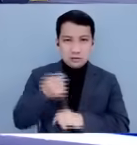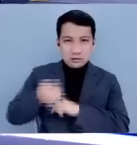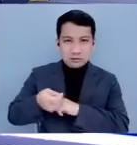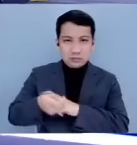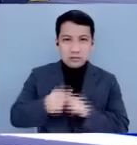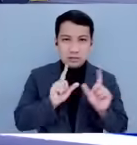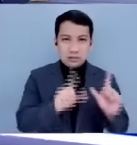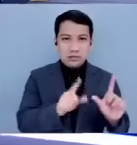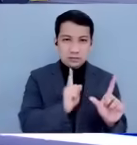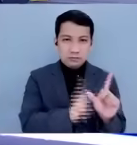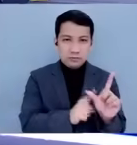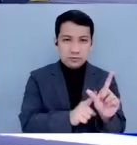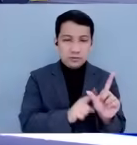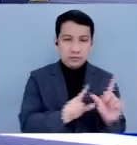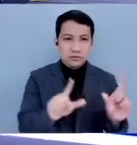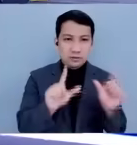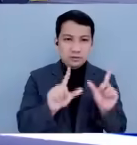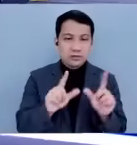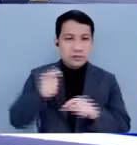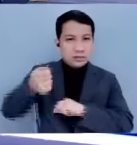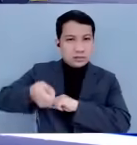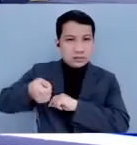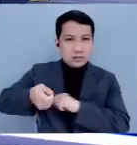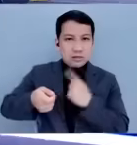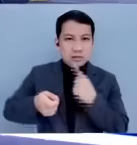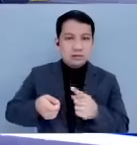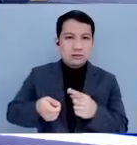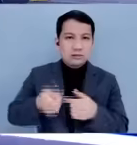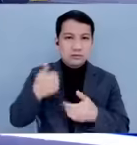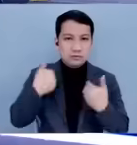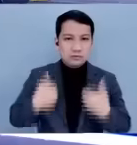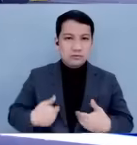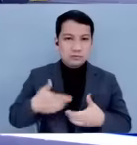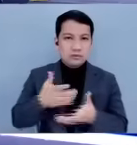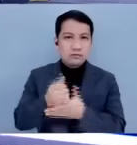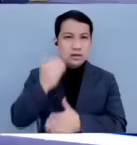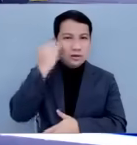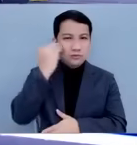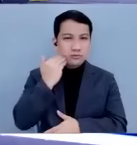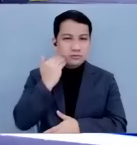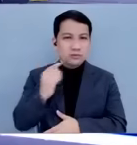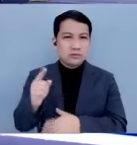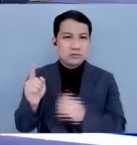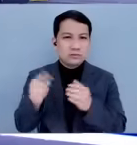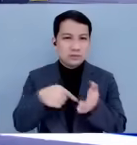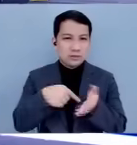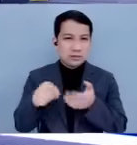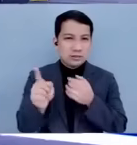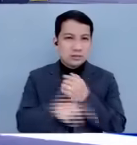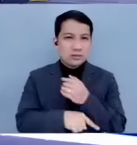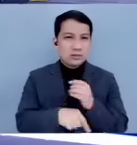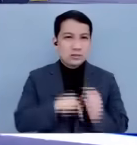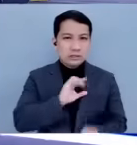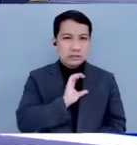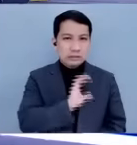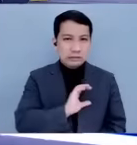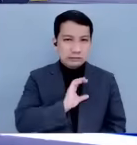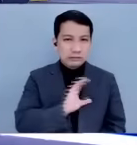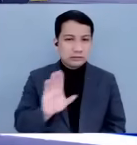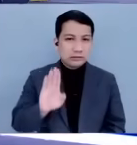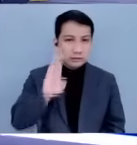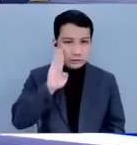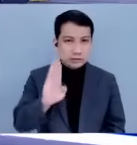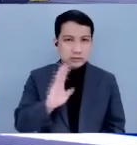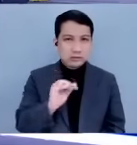sa isang hukom. Para naman sa isang human rights advocate, kulang pa yan bilang kabayaran sa mga inasal ni Badoy. Nasa frontline balita ngayon si